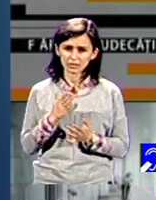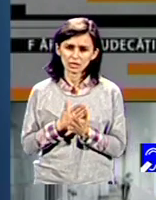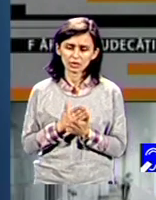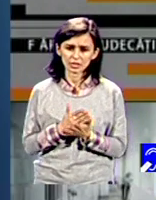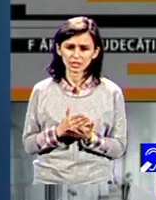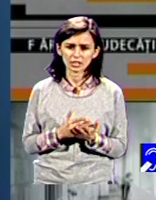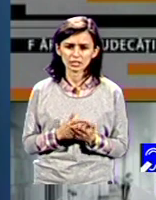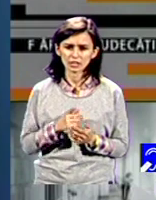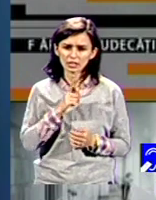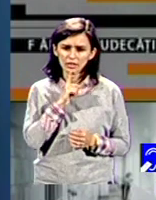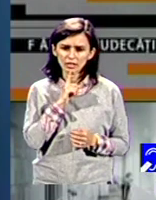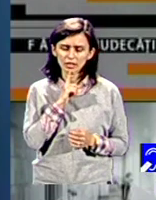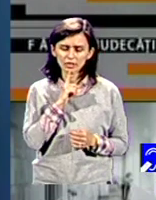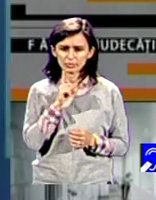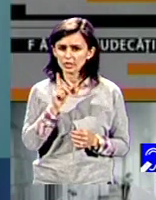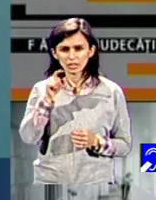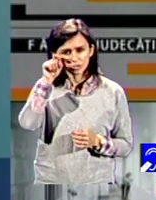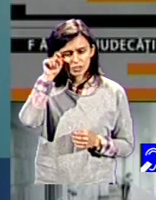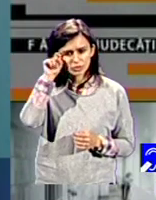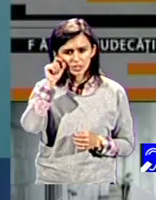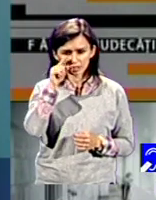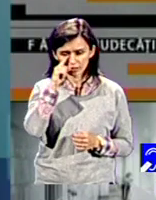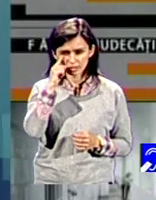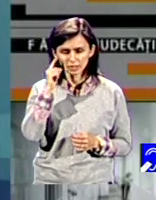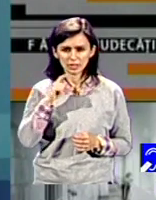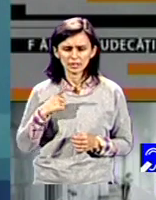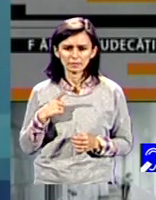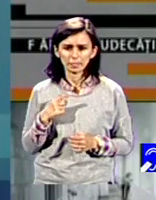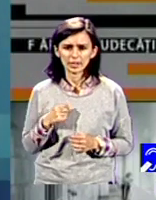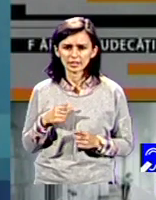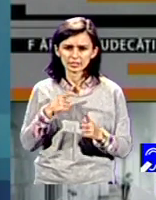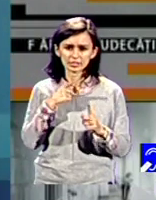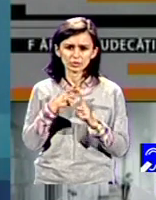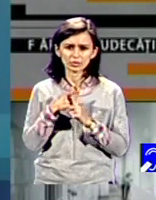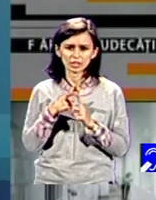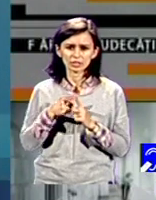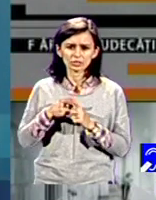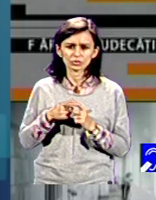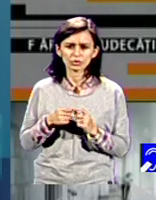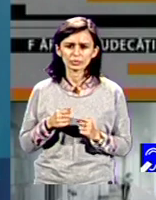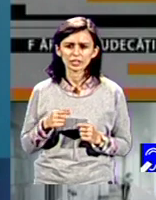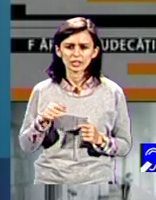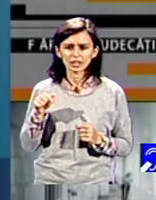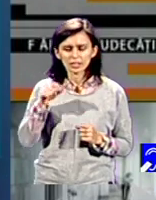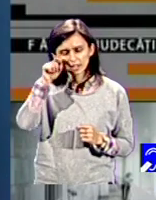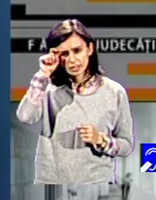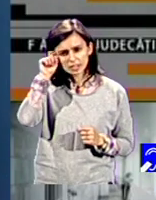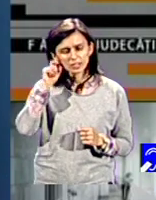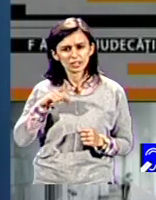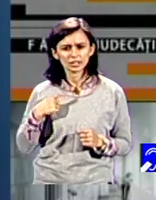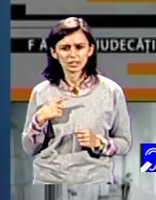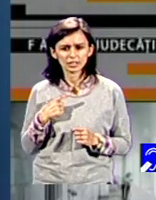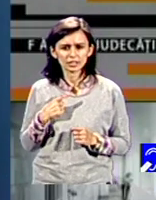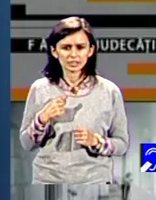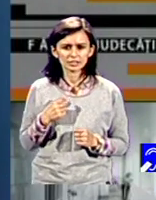că anumit el nu crede că e vorba de pur și simplu de omisiune el crede că e Este vorba de o inducere în eroare